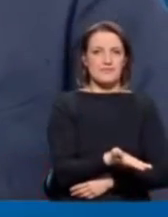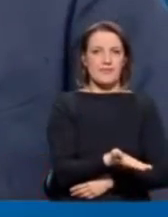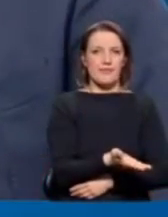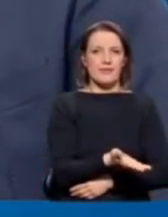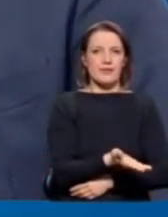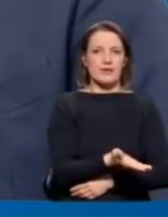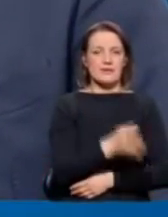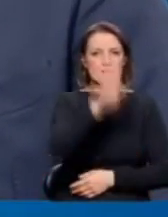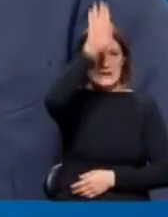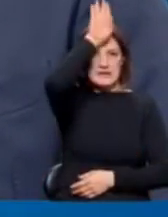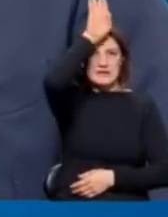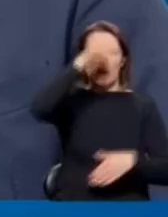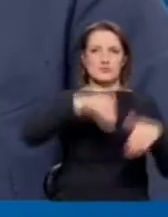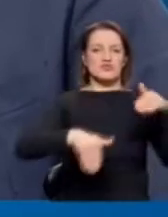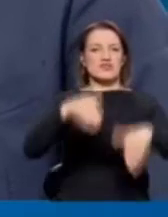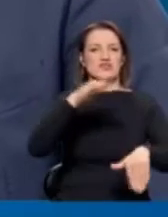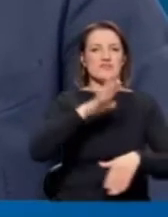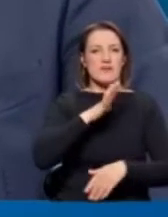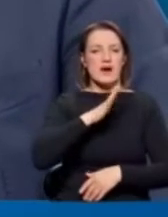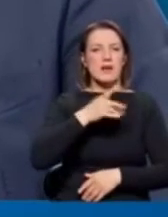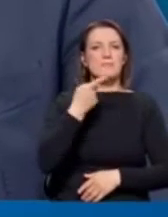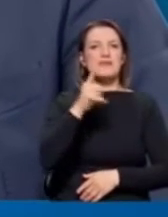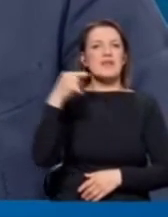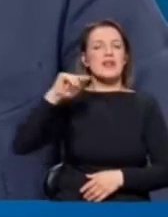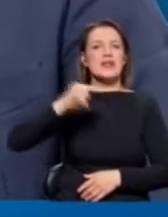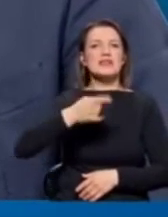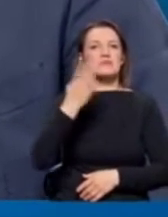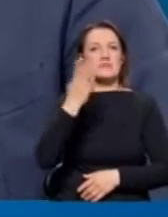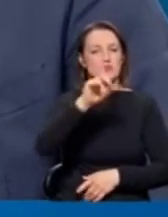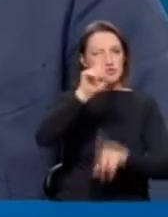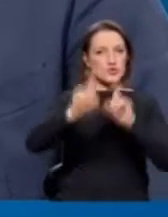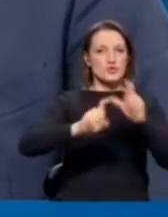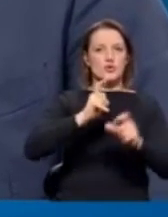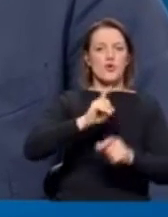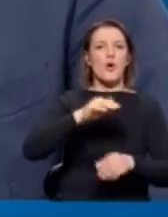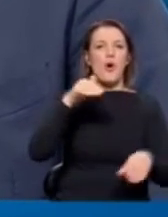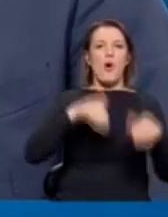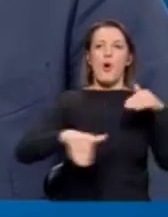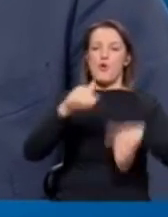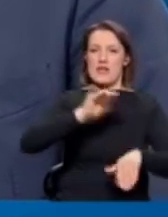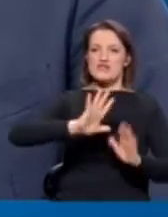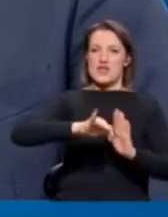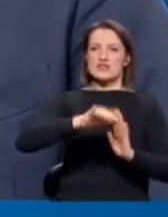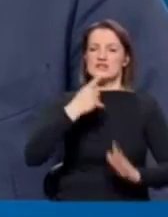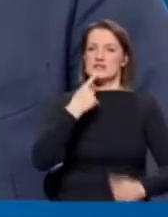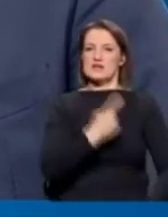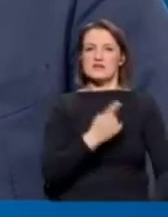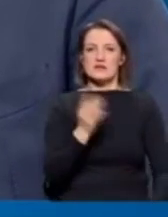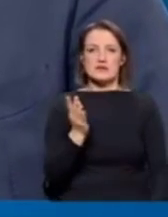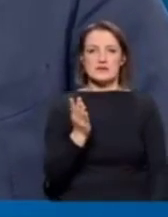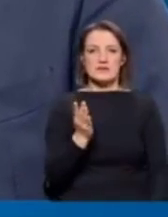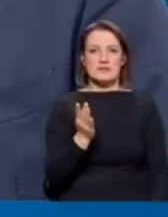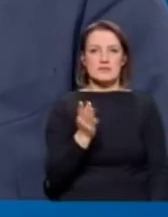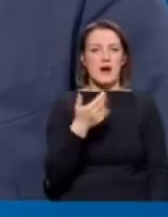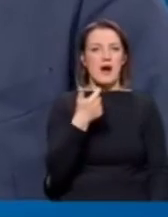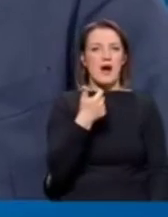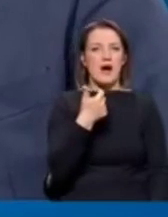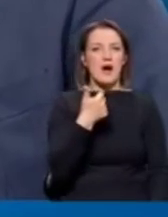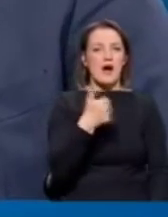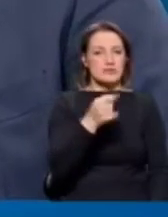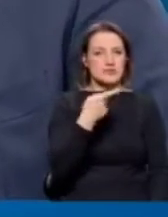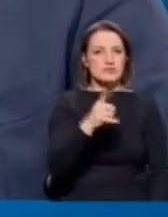de İstanbul seçim var Binali Yıldırım'a soruldu tabi Çünkü Oylar çalındı dedi alındı dedi ama